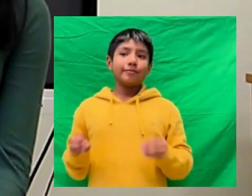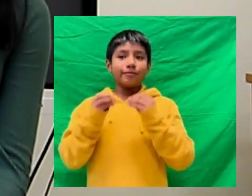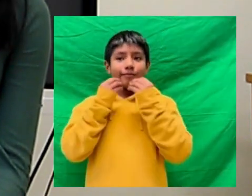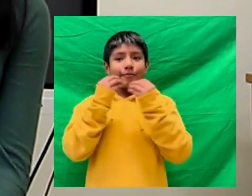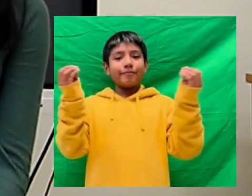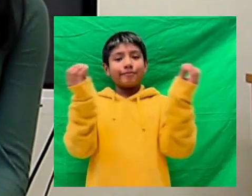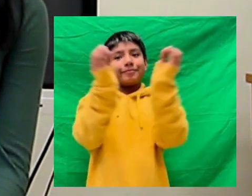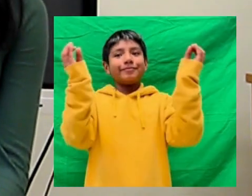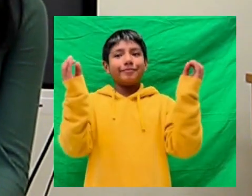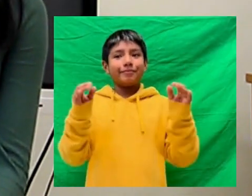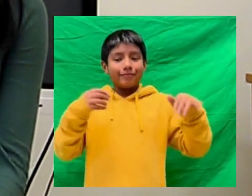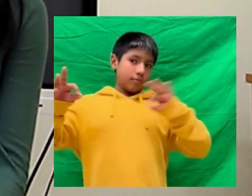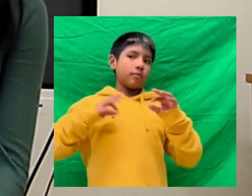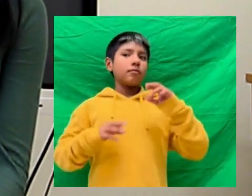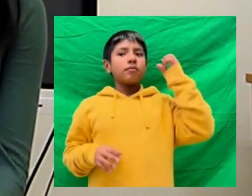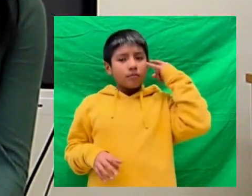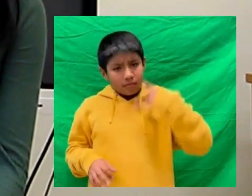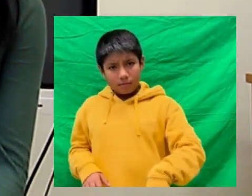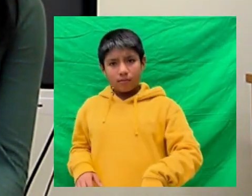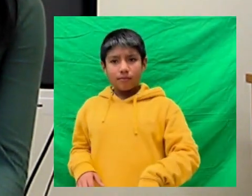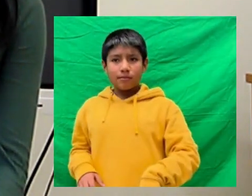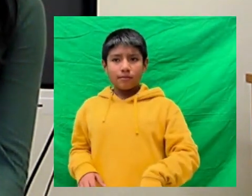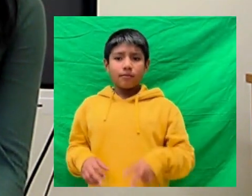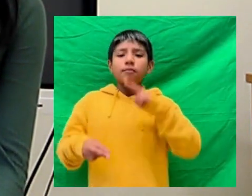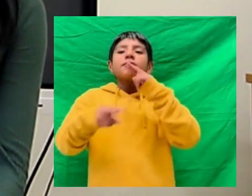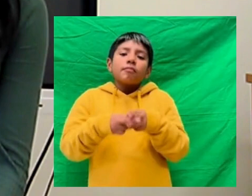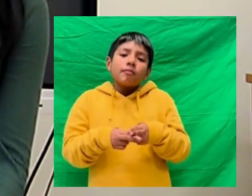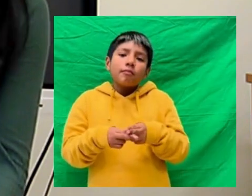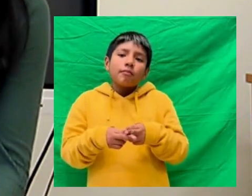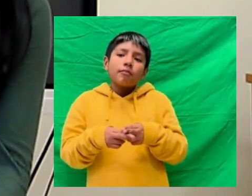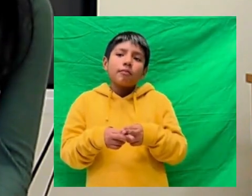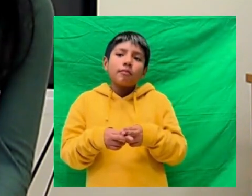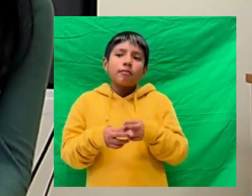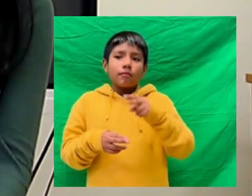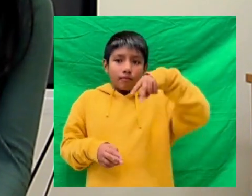Soriona eta muntzu handi bana denoi.